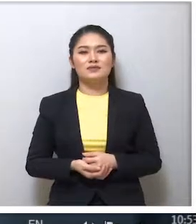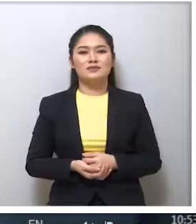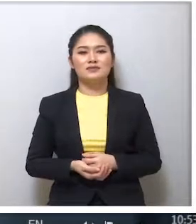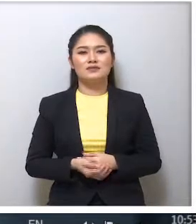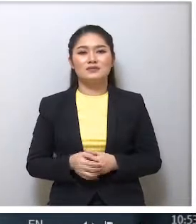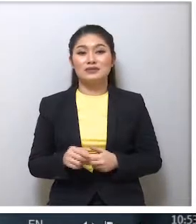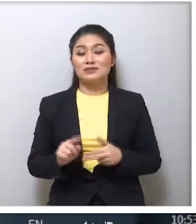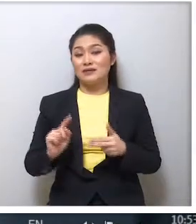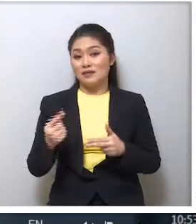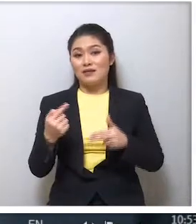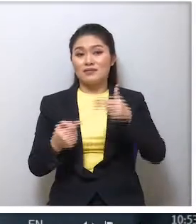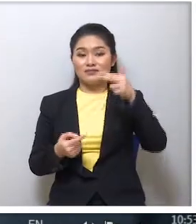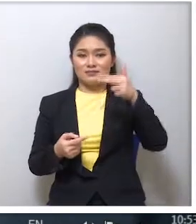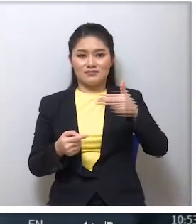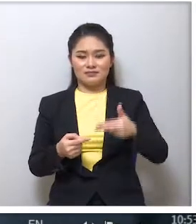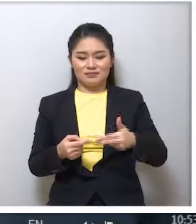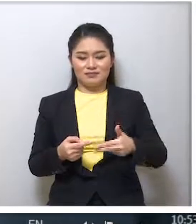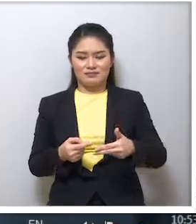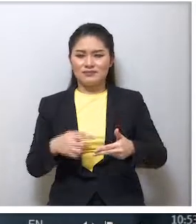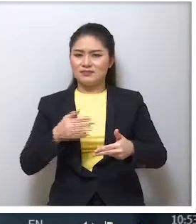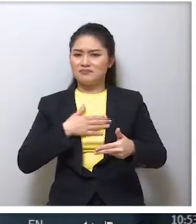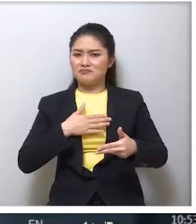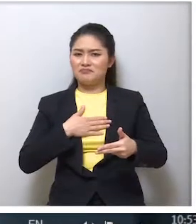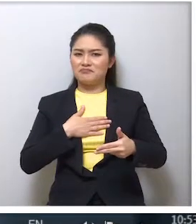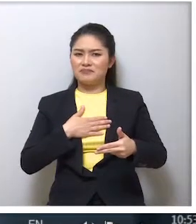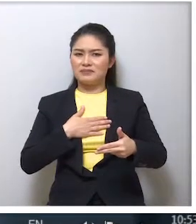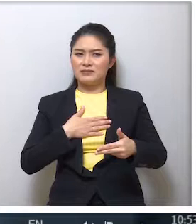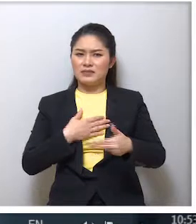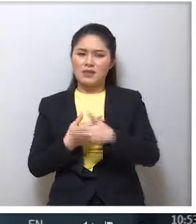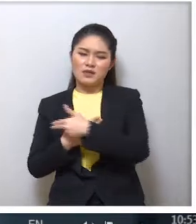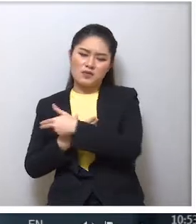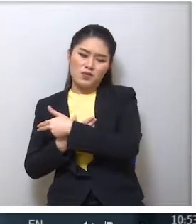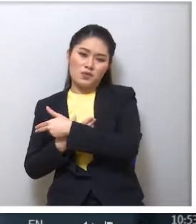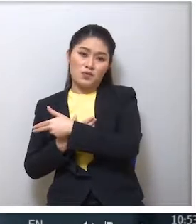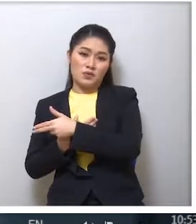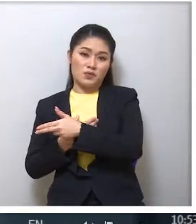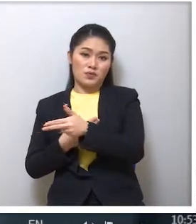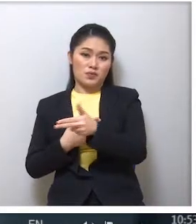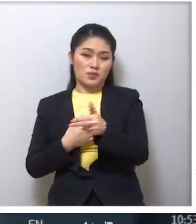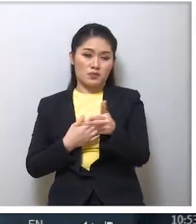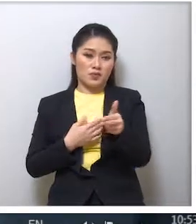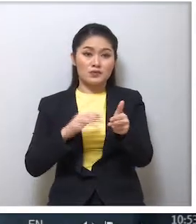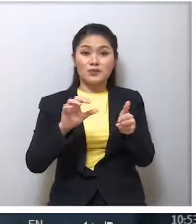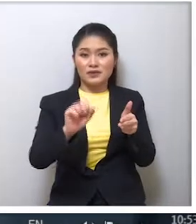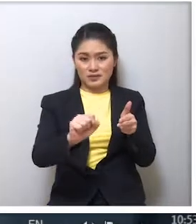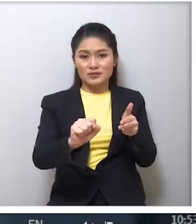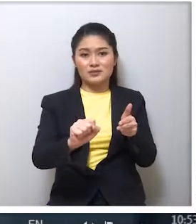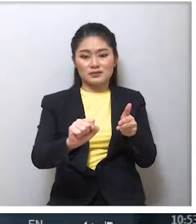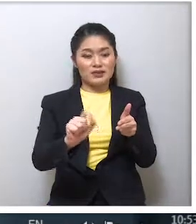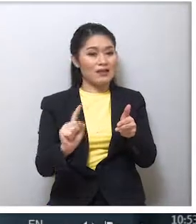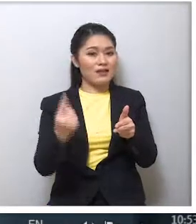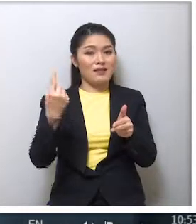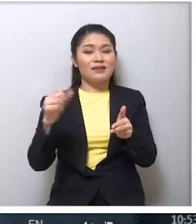ในคีย์แรกนะครับแล้วครูจะพยายามแพนกล้องไปหาตัวอักษรตัว S นะครับตัว